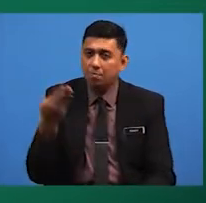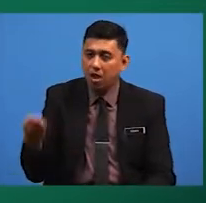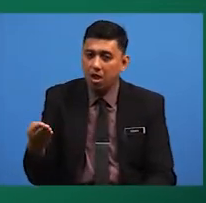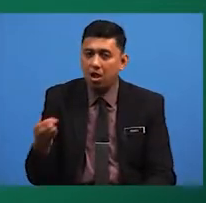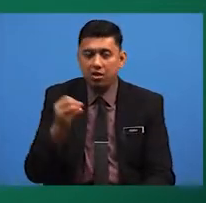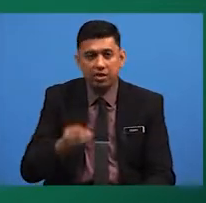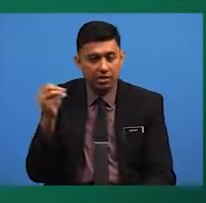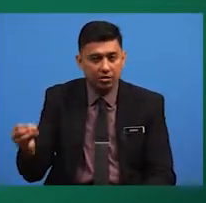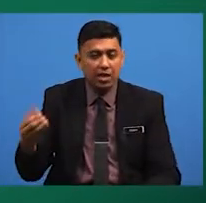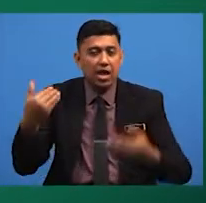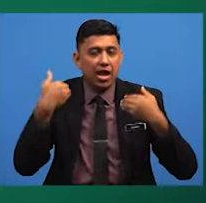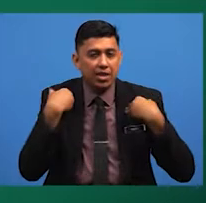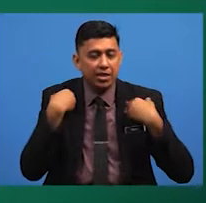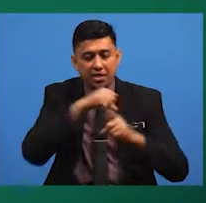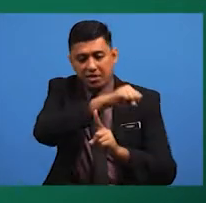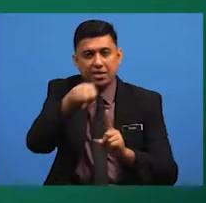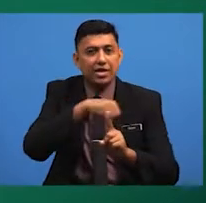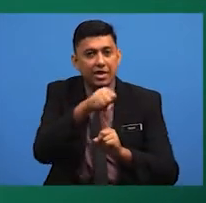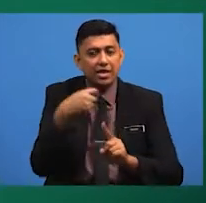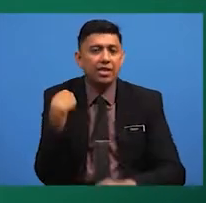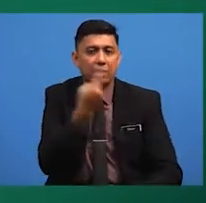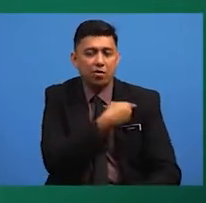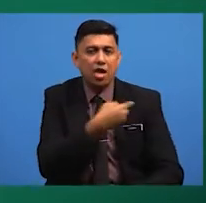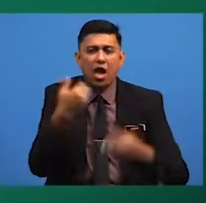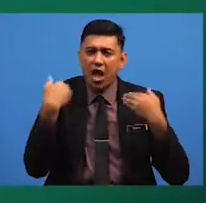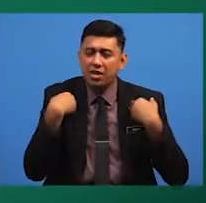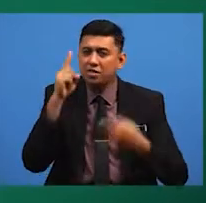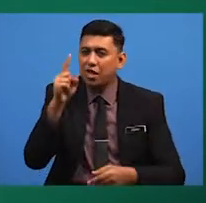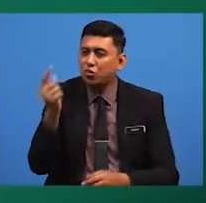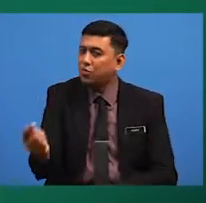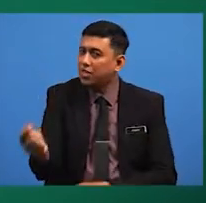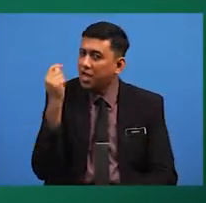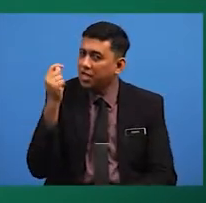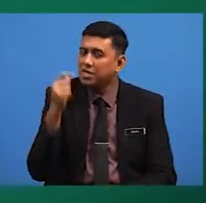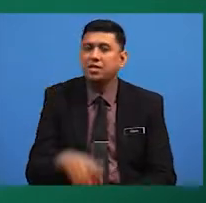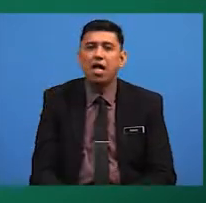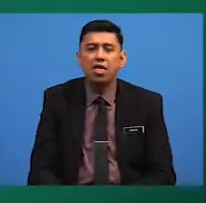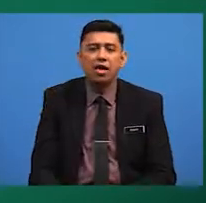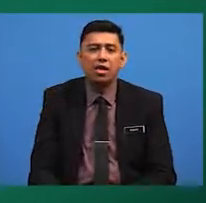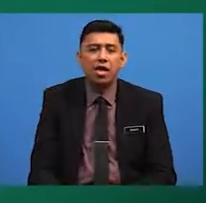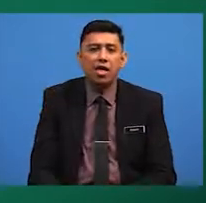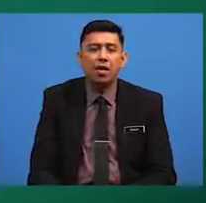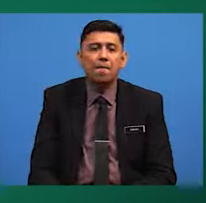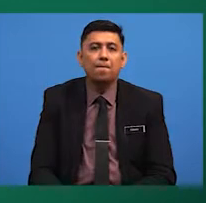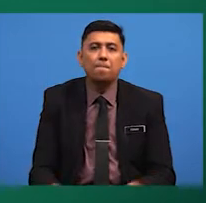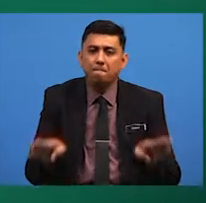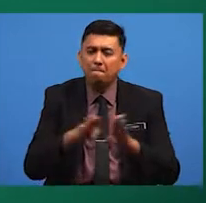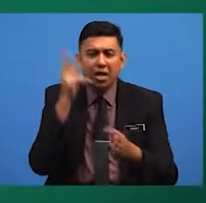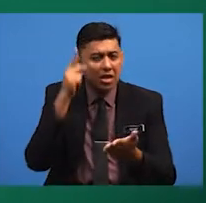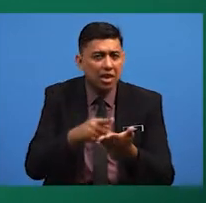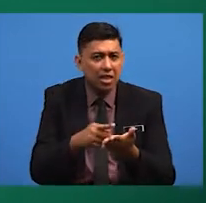objek yang berada di sekeliling kita mempunyai satu tenaga yaitu dikenali sebagai